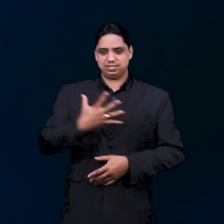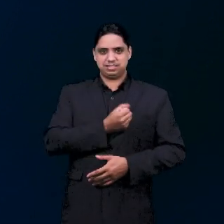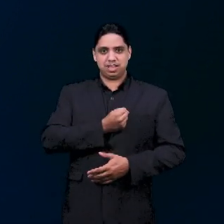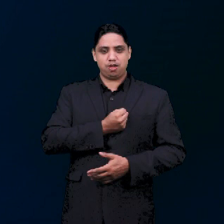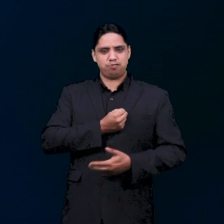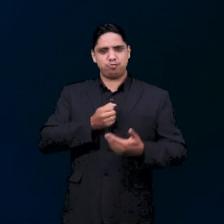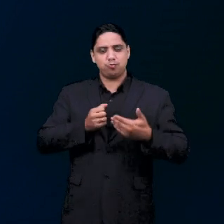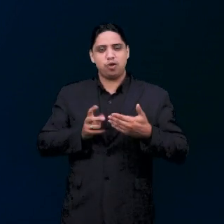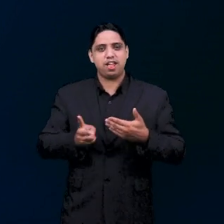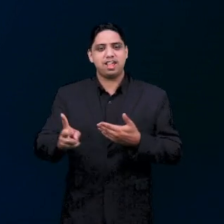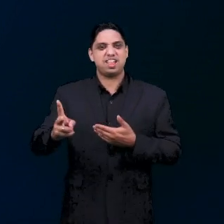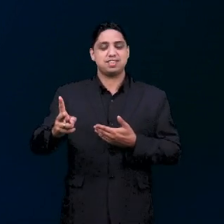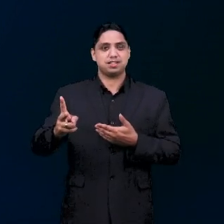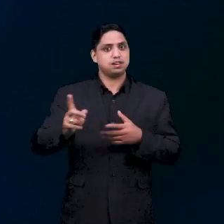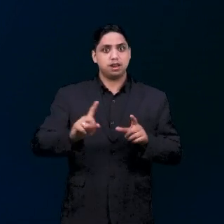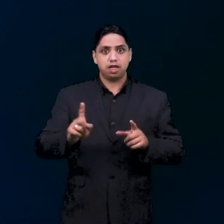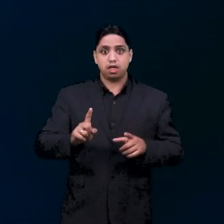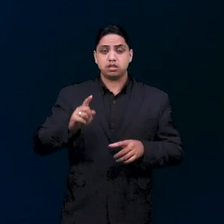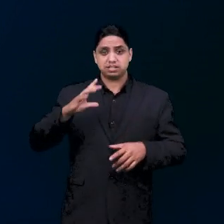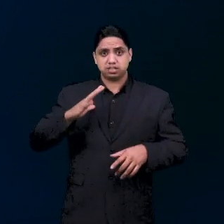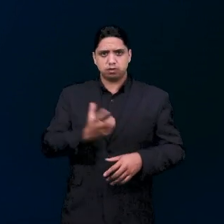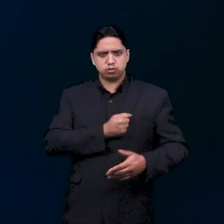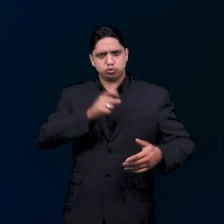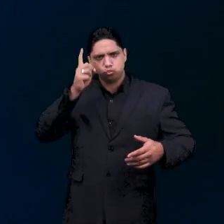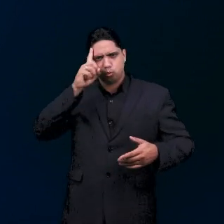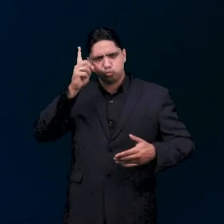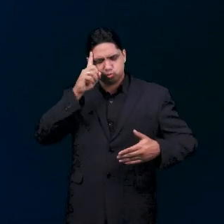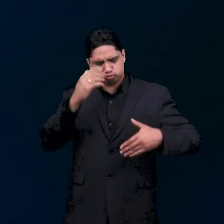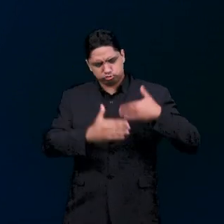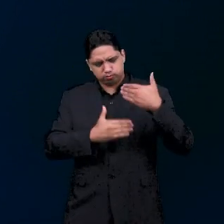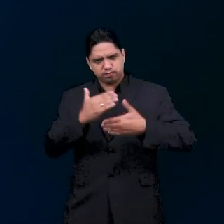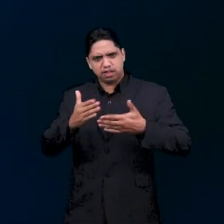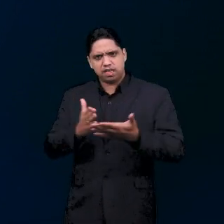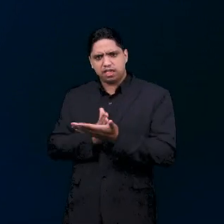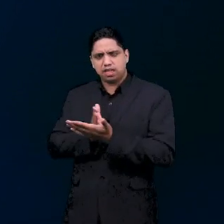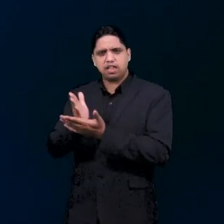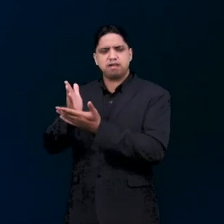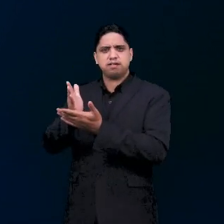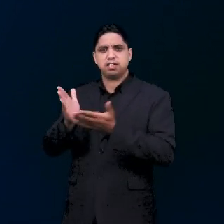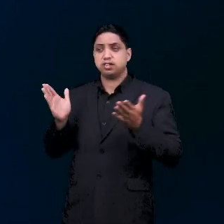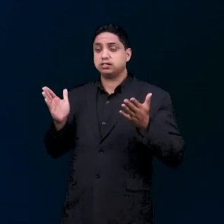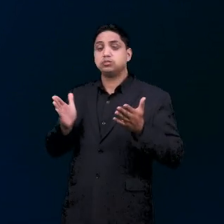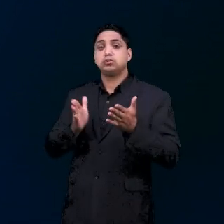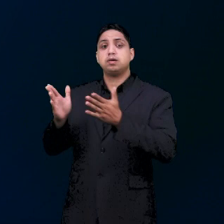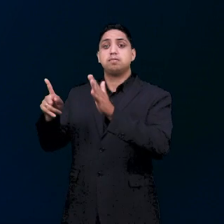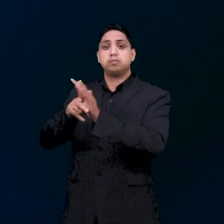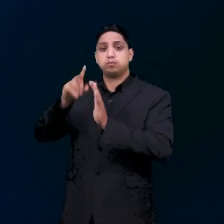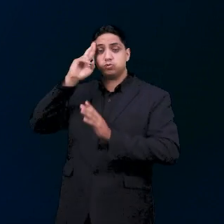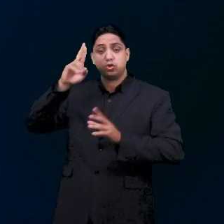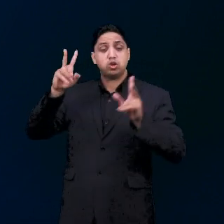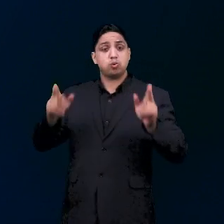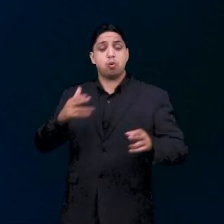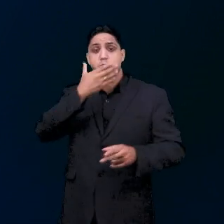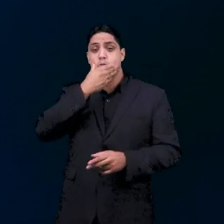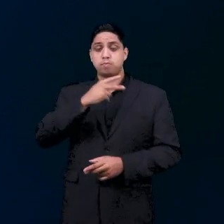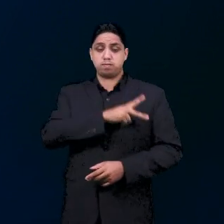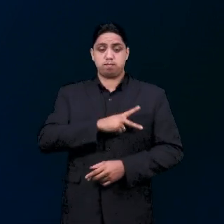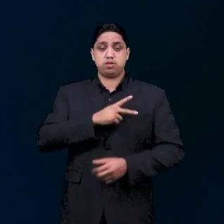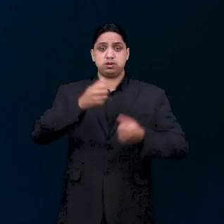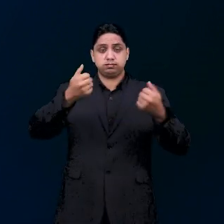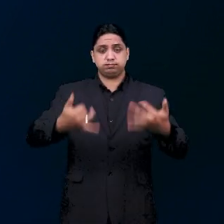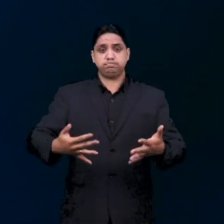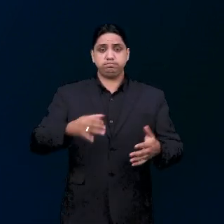conquête de tous les jours. C'est de marcher dans le chemin, comme Paul nous dit en Ésaïe